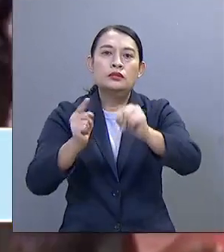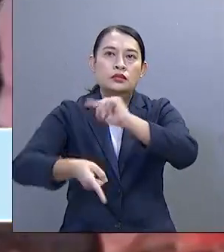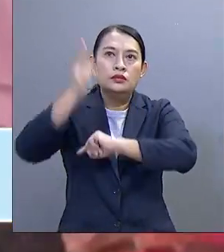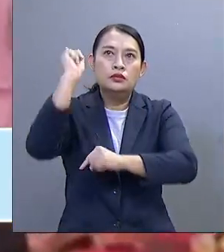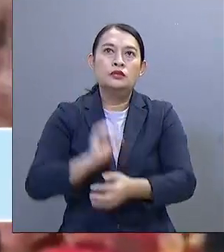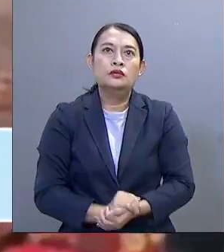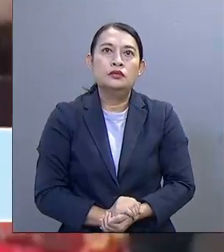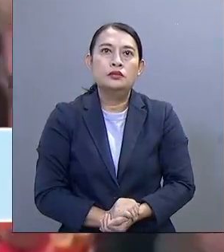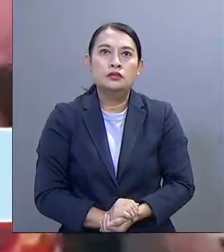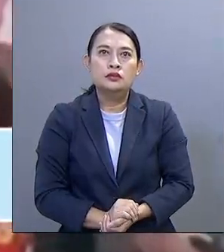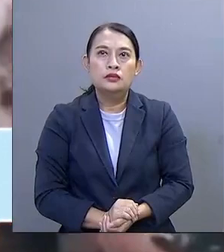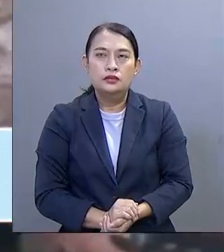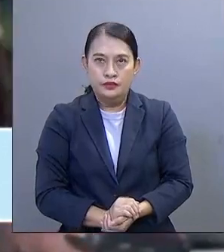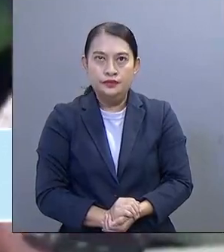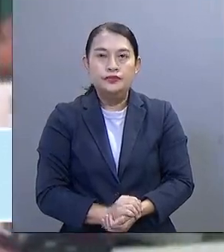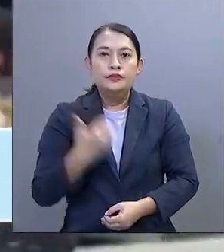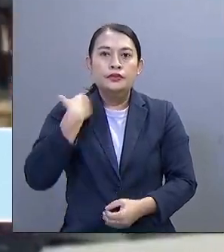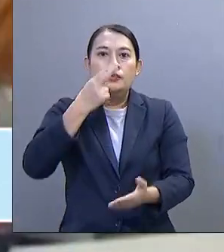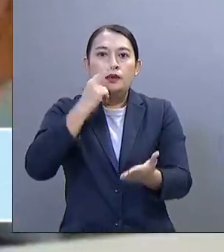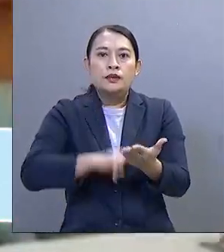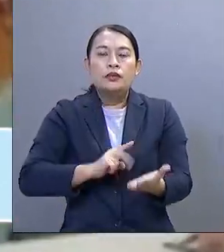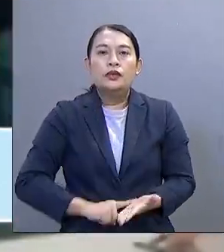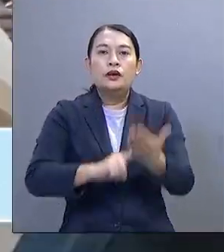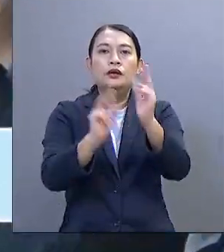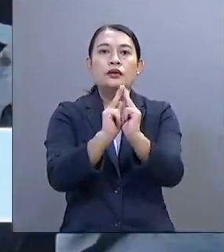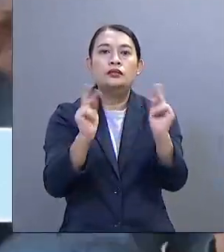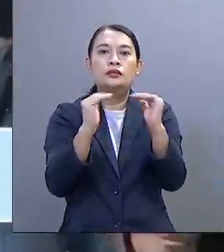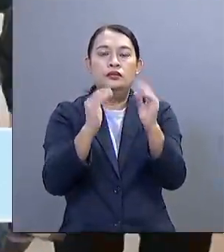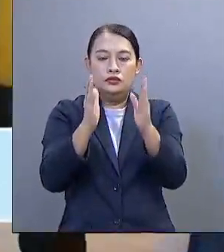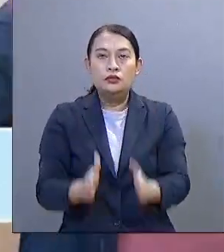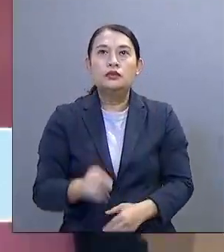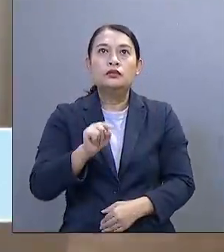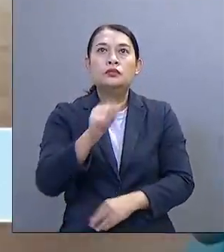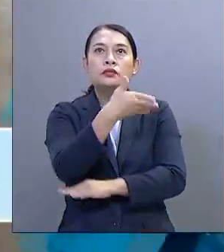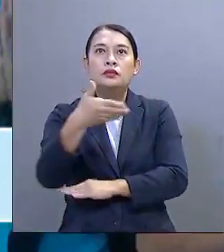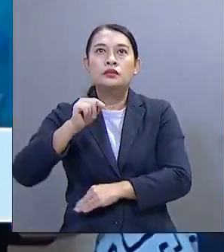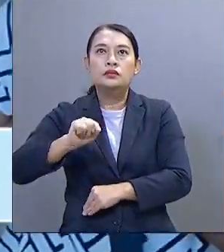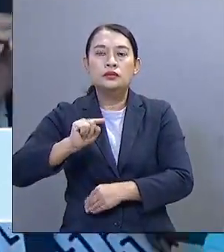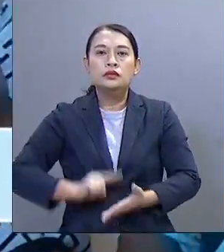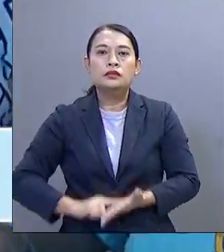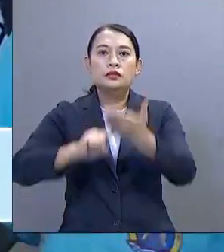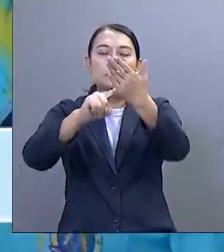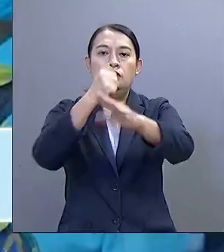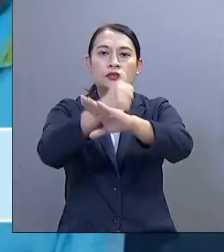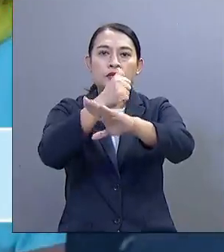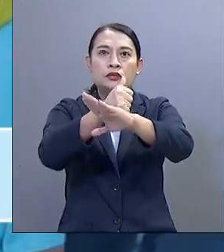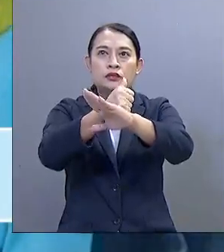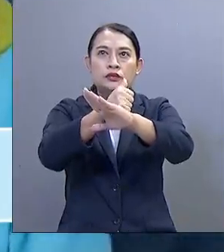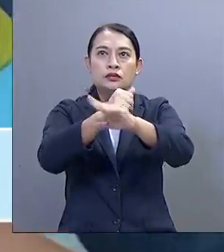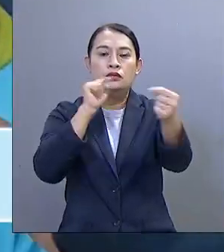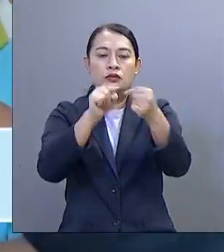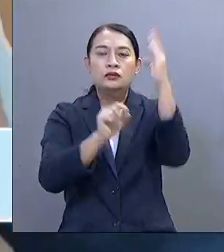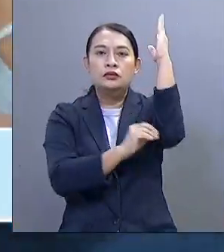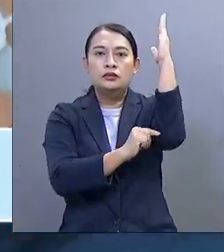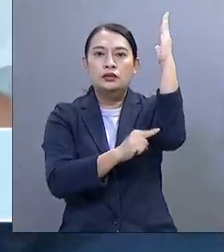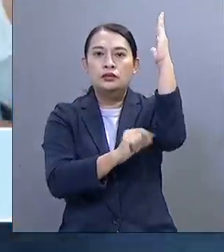ล่าสุดมีหนงสือจากคณะกรมการสิทธิ มนุษยชนแ่งชาิ ถึงผู้วาราจการจงหวดสตูนกแล้วค